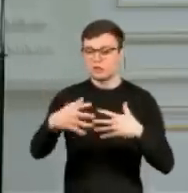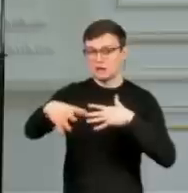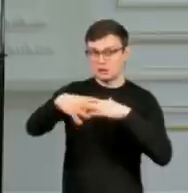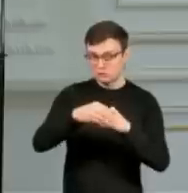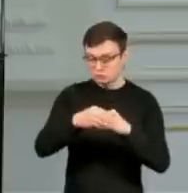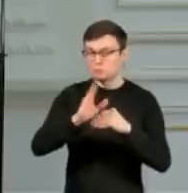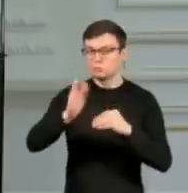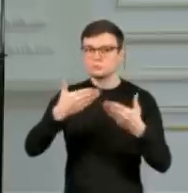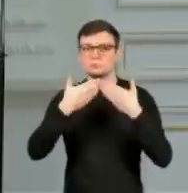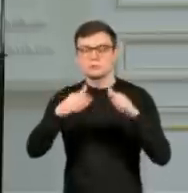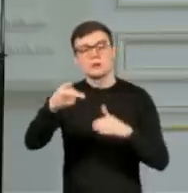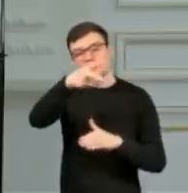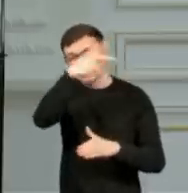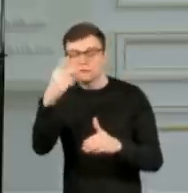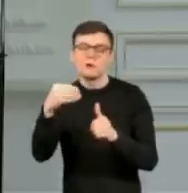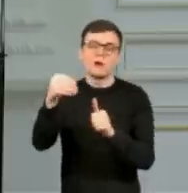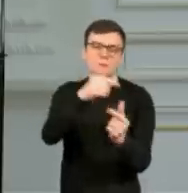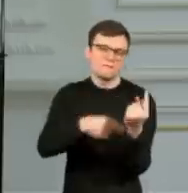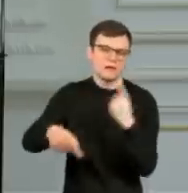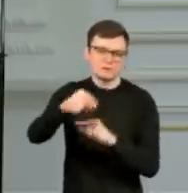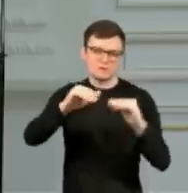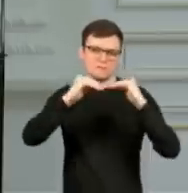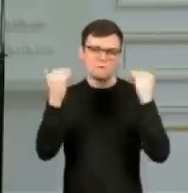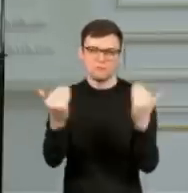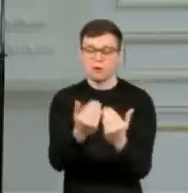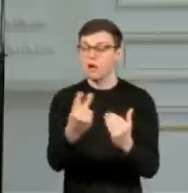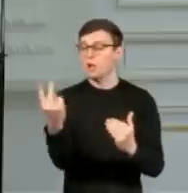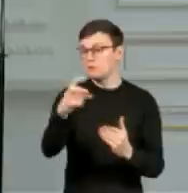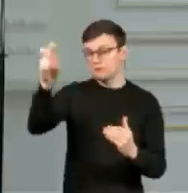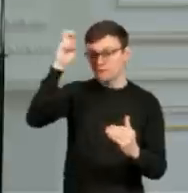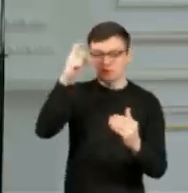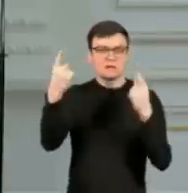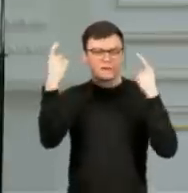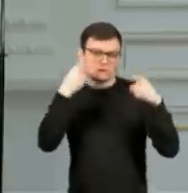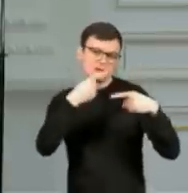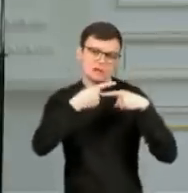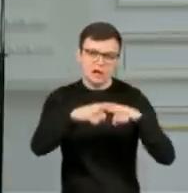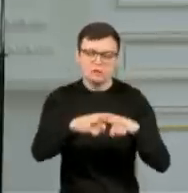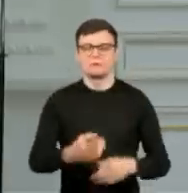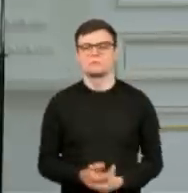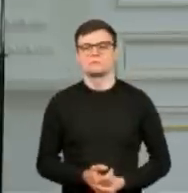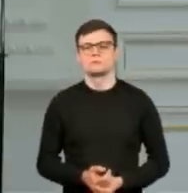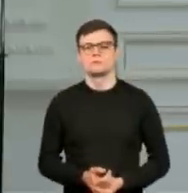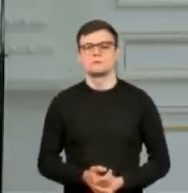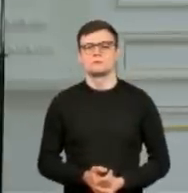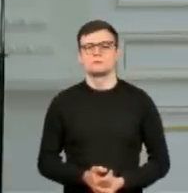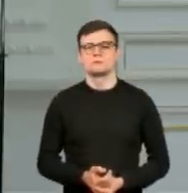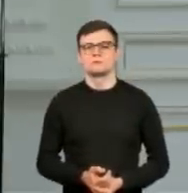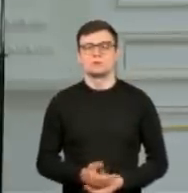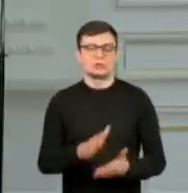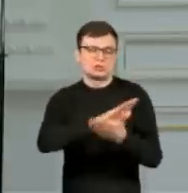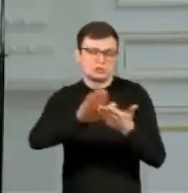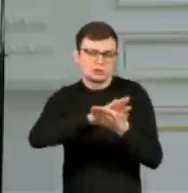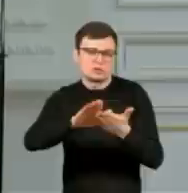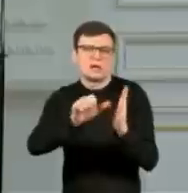Lietuvos Armenijos verslo forumą, kuriame susitiks abiejų šalių informacinių technologijų, atsinaujinančios energetikos